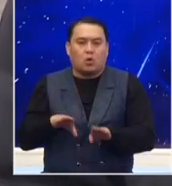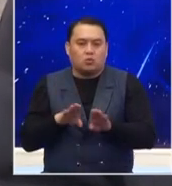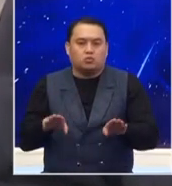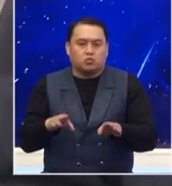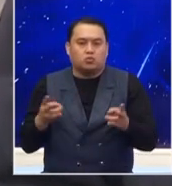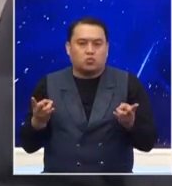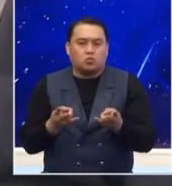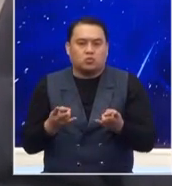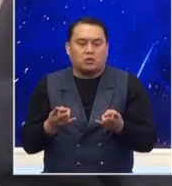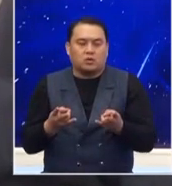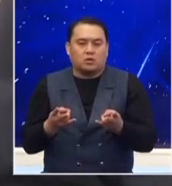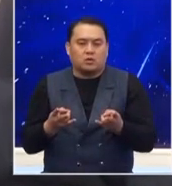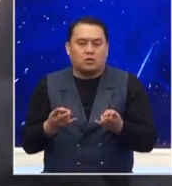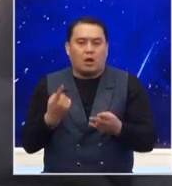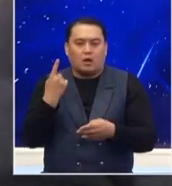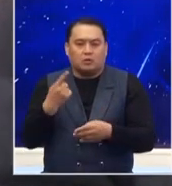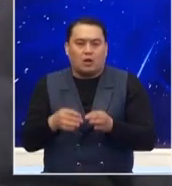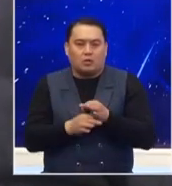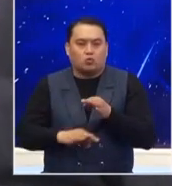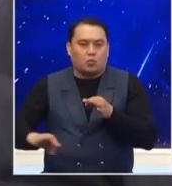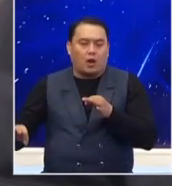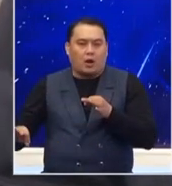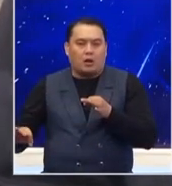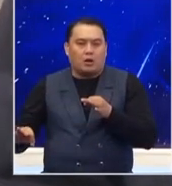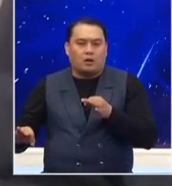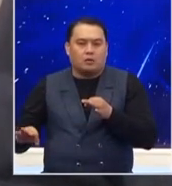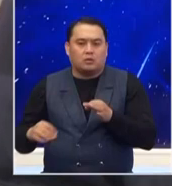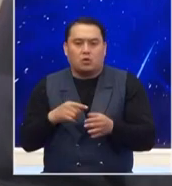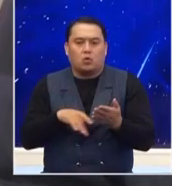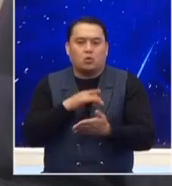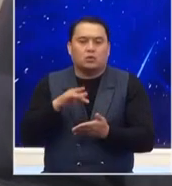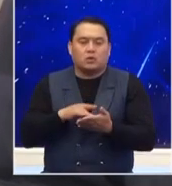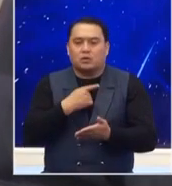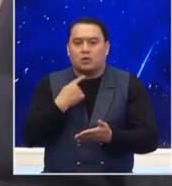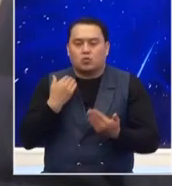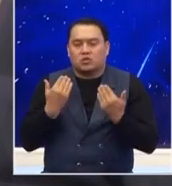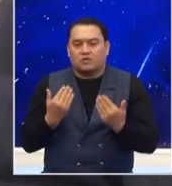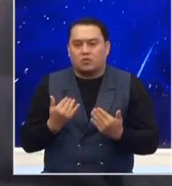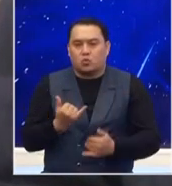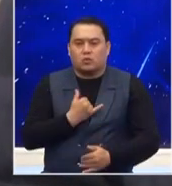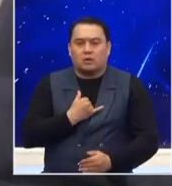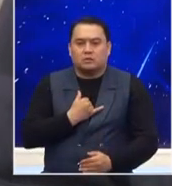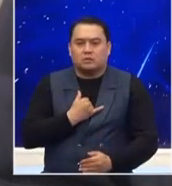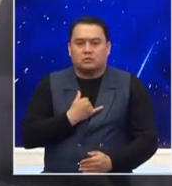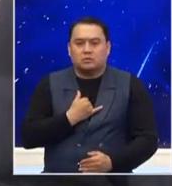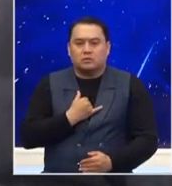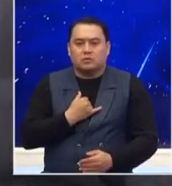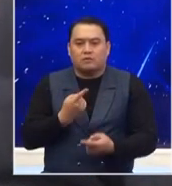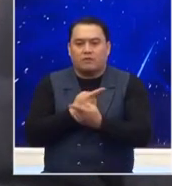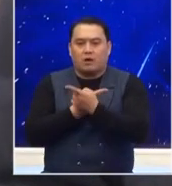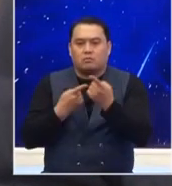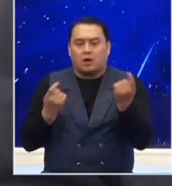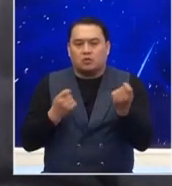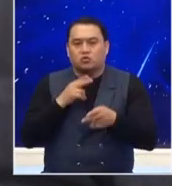идет одна магистральная труба в город Талдыкурган. На сегодняшний день какой-то информации